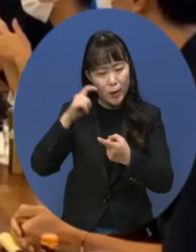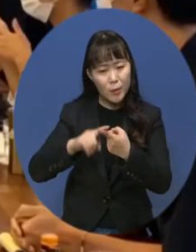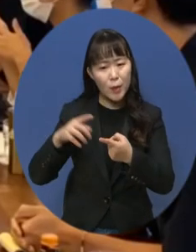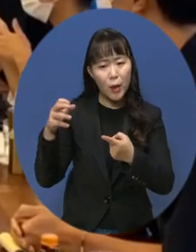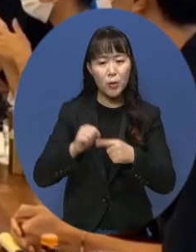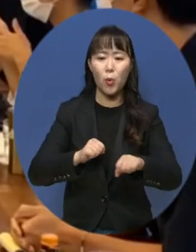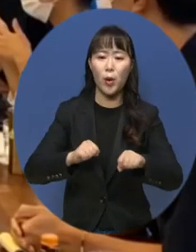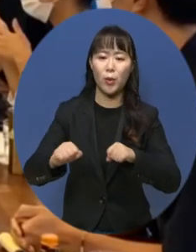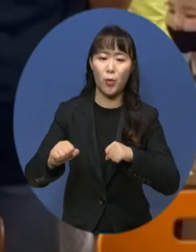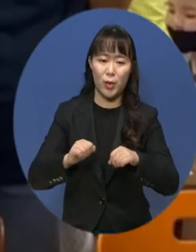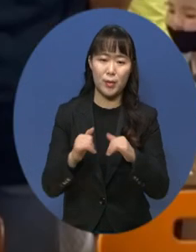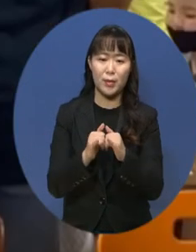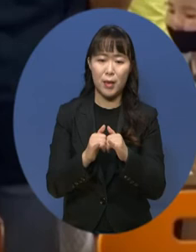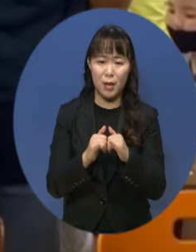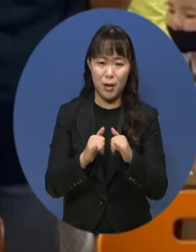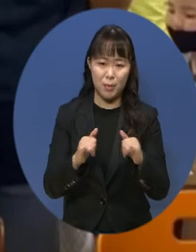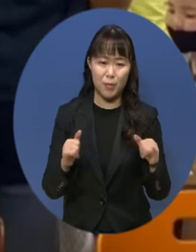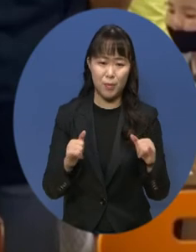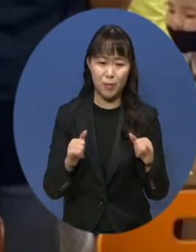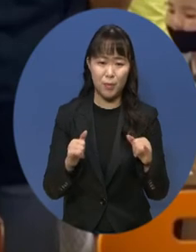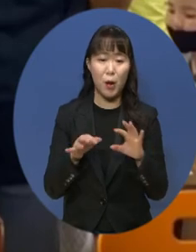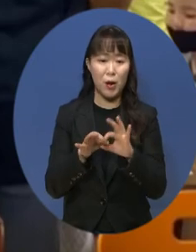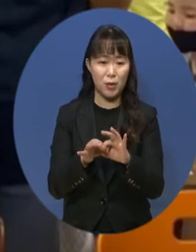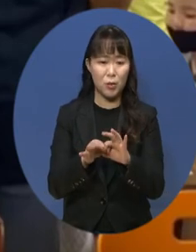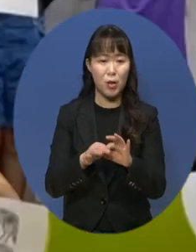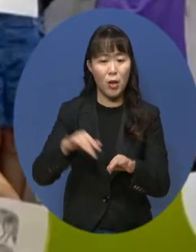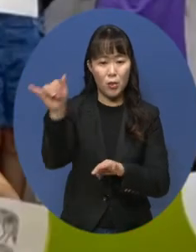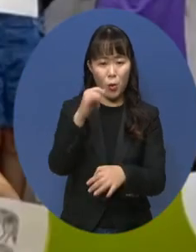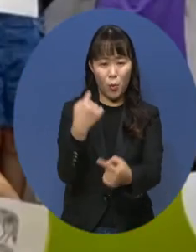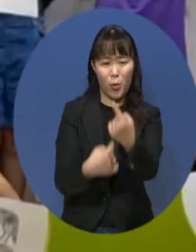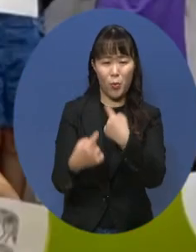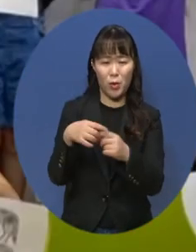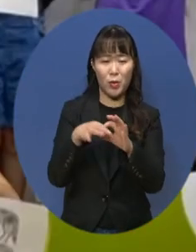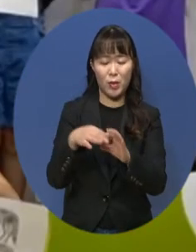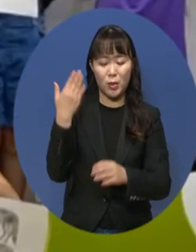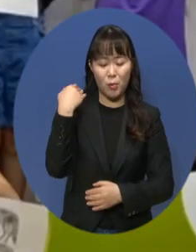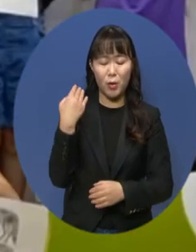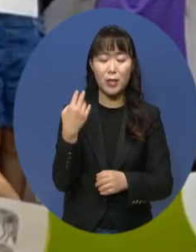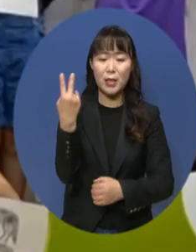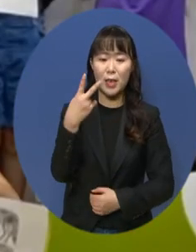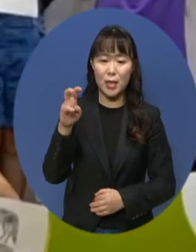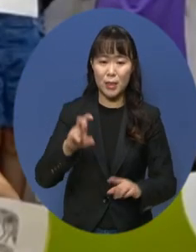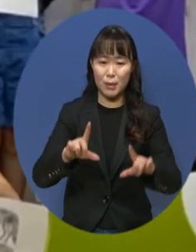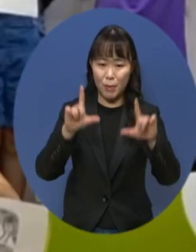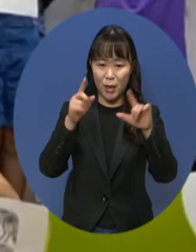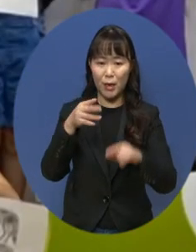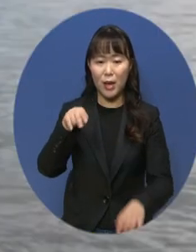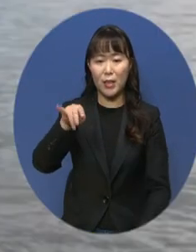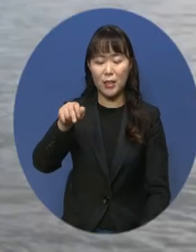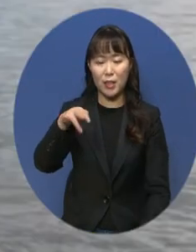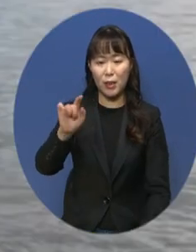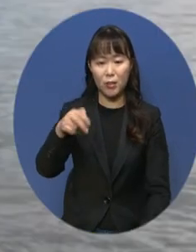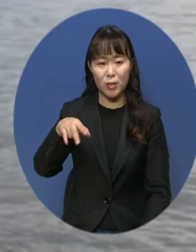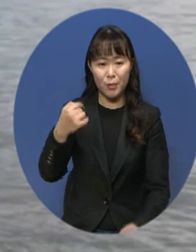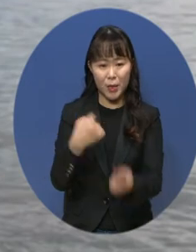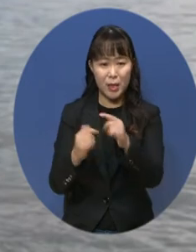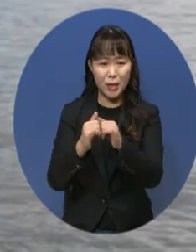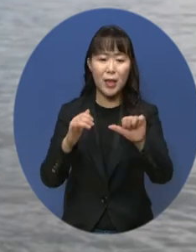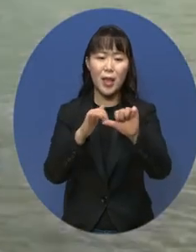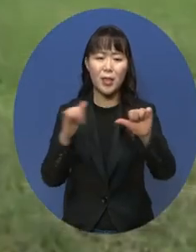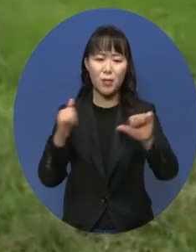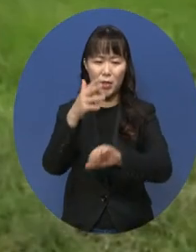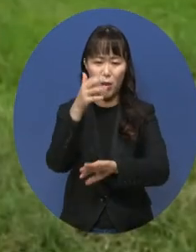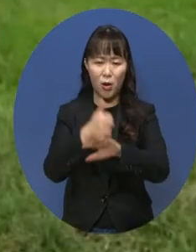두고 활동하는 작가를 대상으로 전국 공모를 통해 지난 2020년 레지던시 입주작가